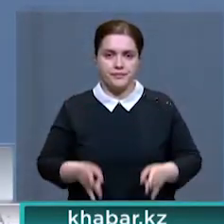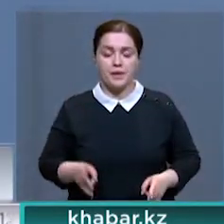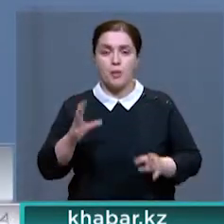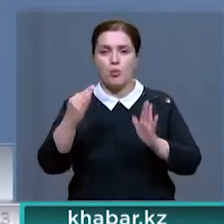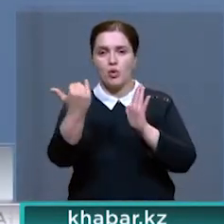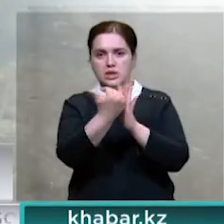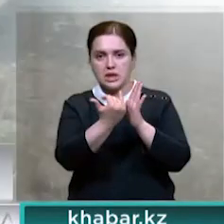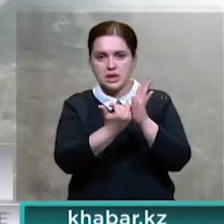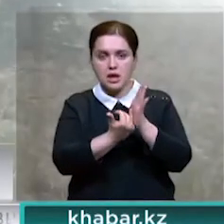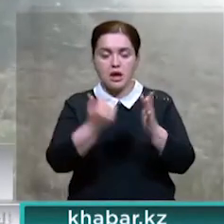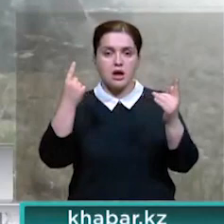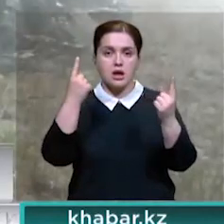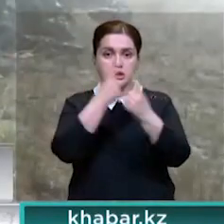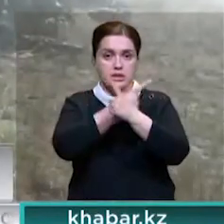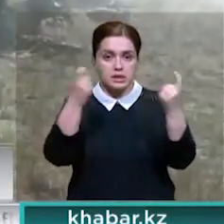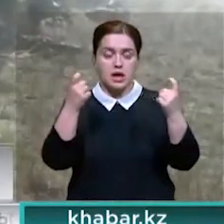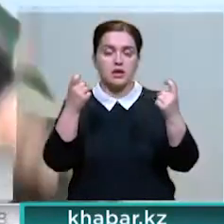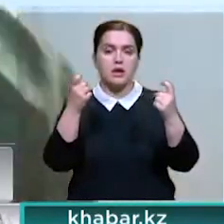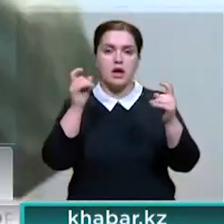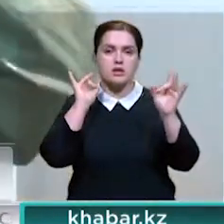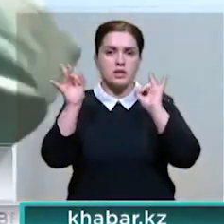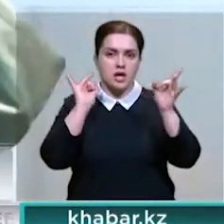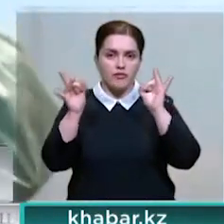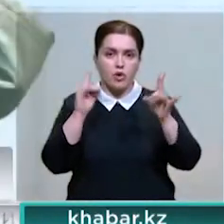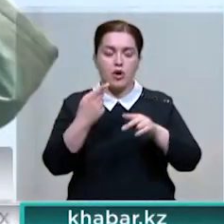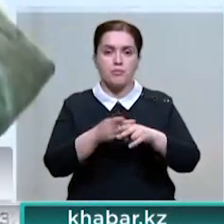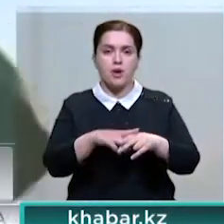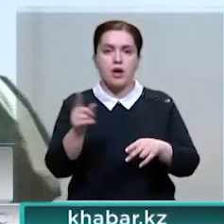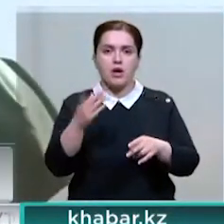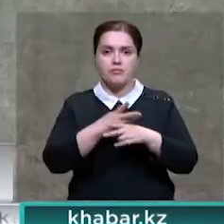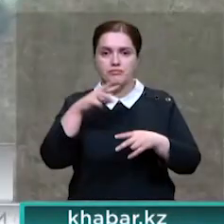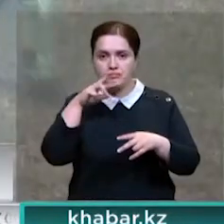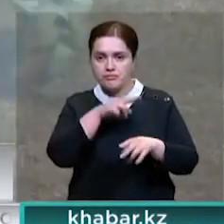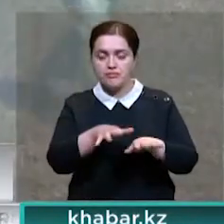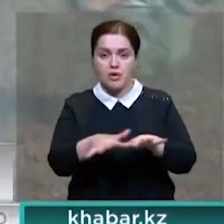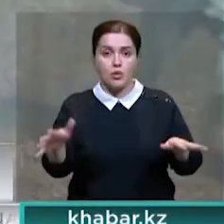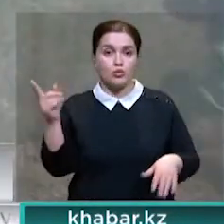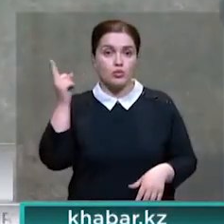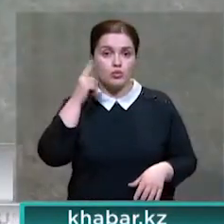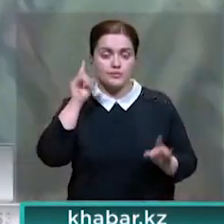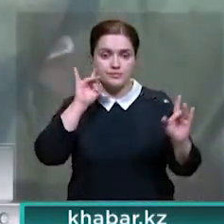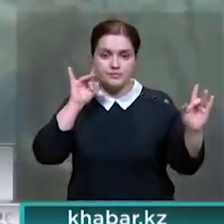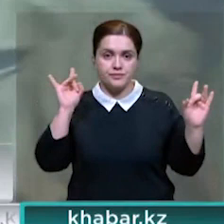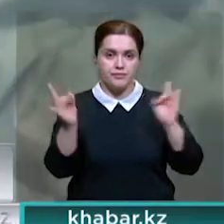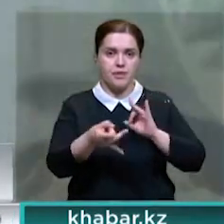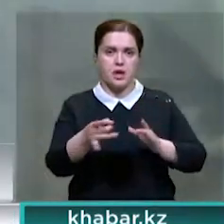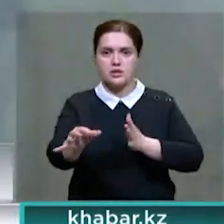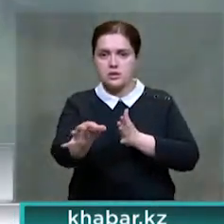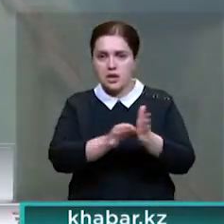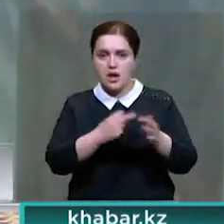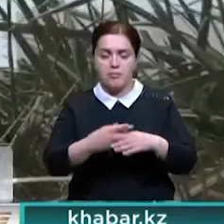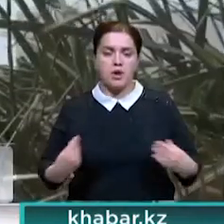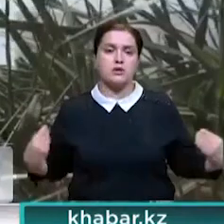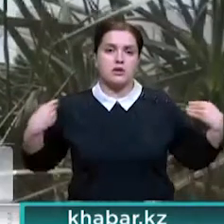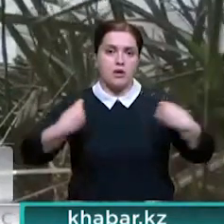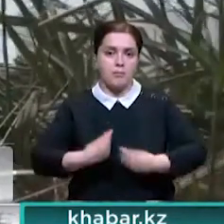все начинается с сигнала тревоги. На небольшой участок распространилось радиоактивное вещество. Услышав сирену, военнослужащие, не раздумывая, должны надеть на